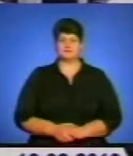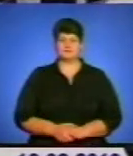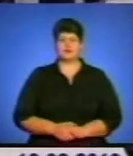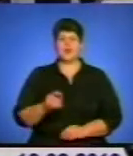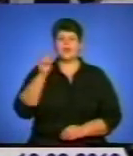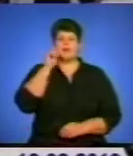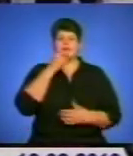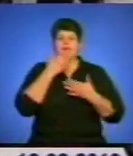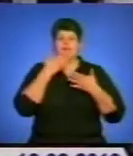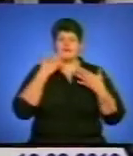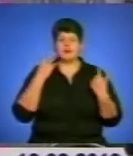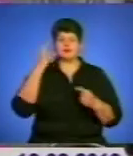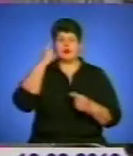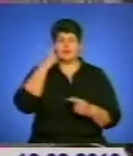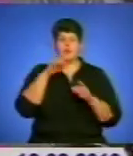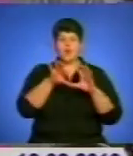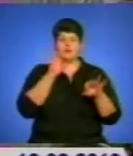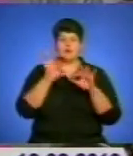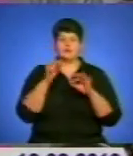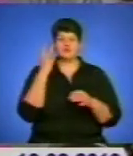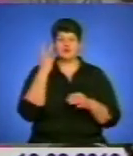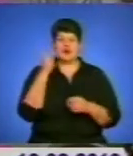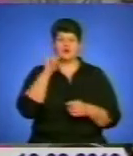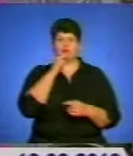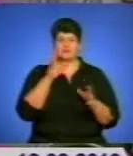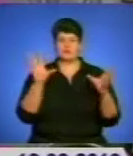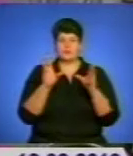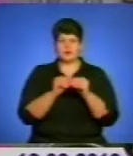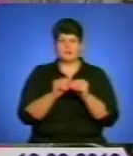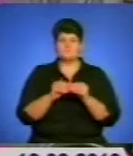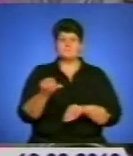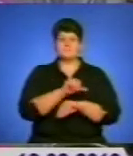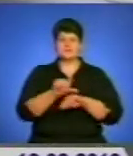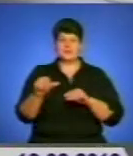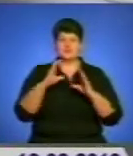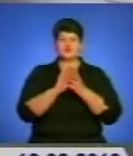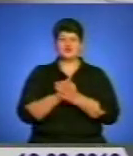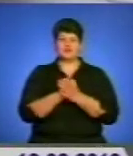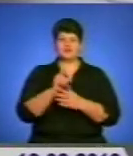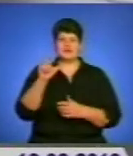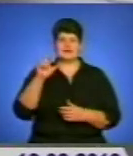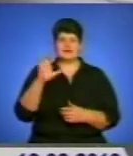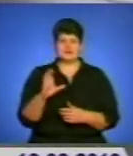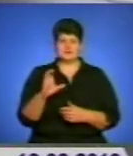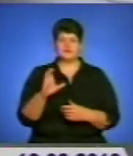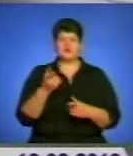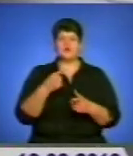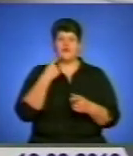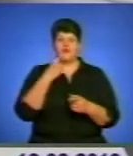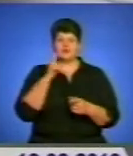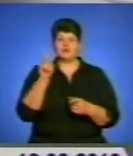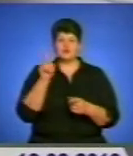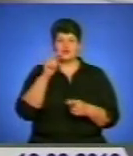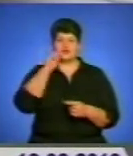Україна не має наміру обирати між двома економічними об'єднаннями – Митним Союзом та ЄС. Міністр Леонід Кожара наголошує,